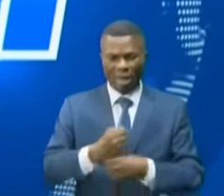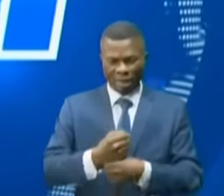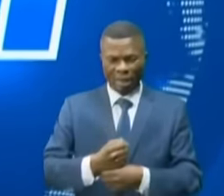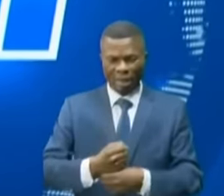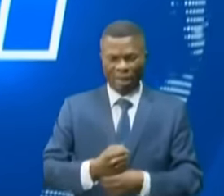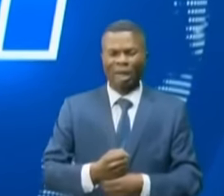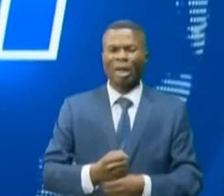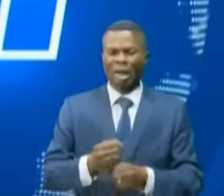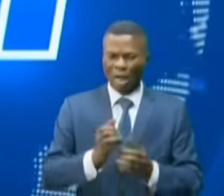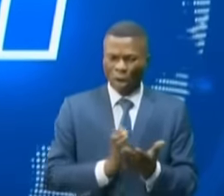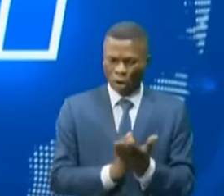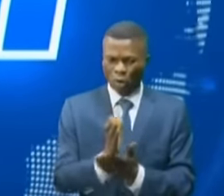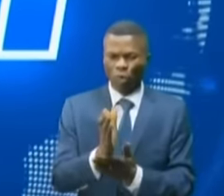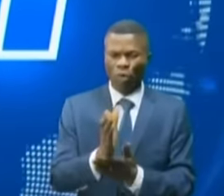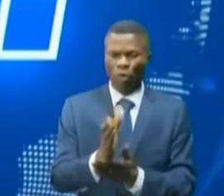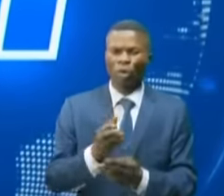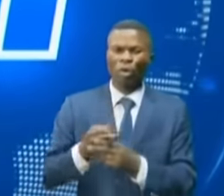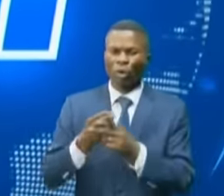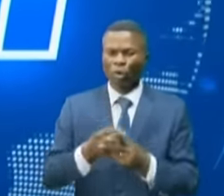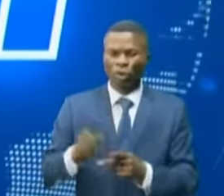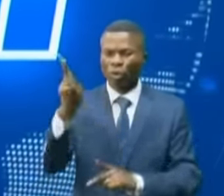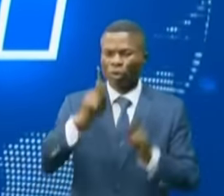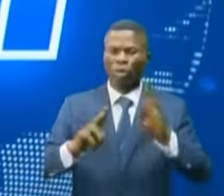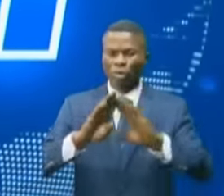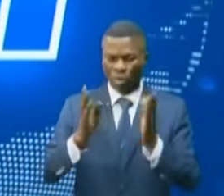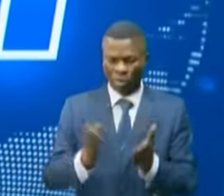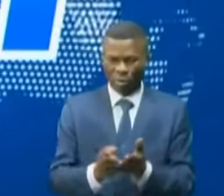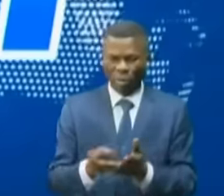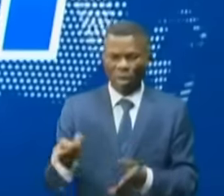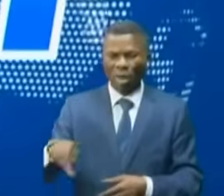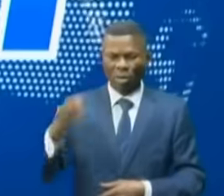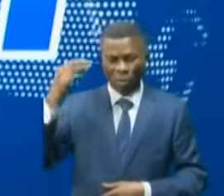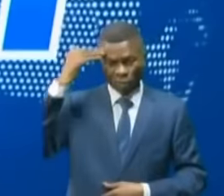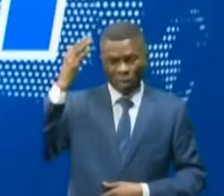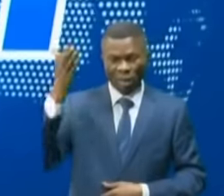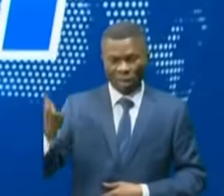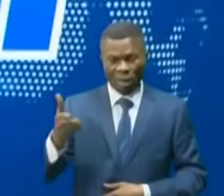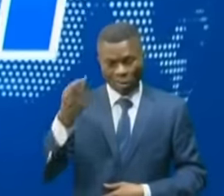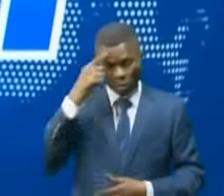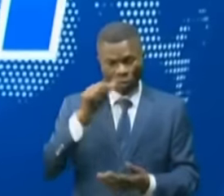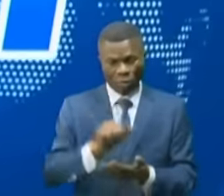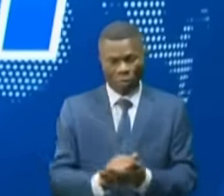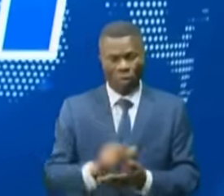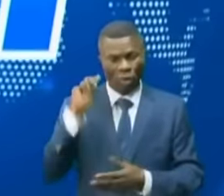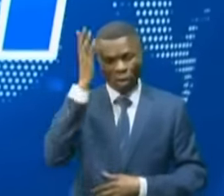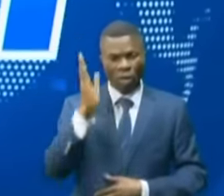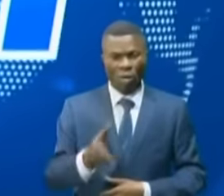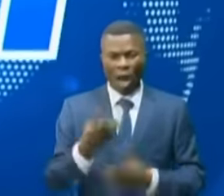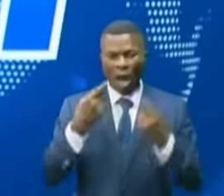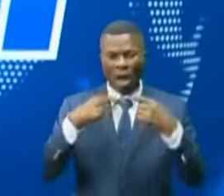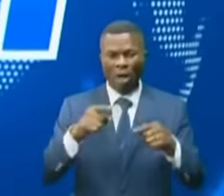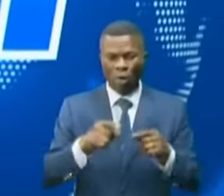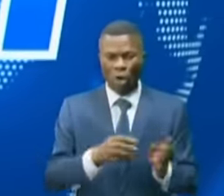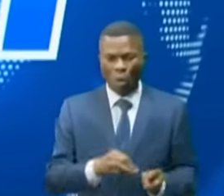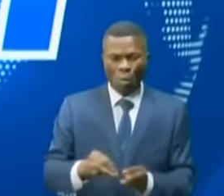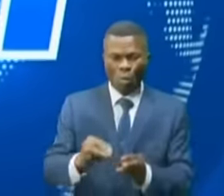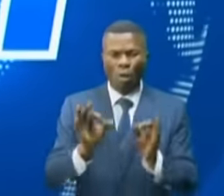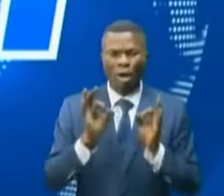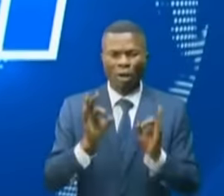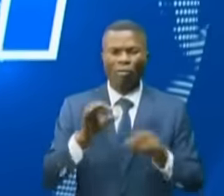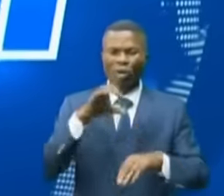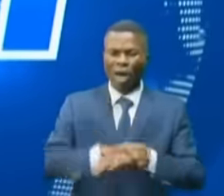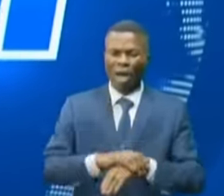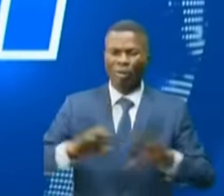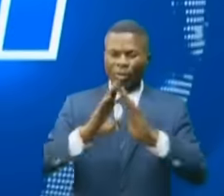l'État et à la sécurisation de la population dans sa province. Pour ce faire, il a annoncé les nouvelles stratégies pour traquer